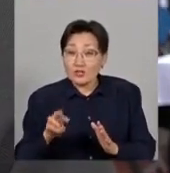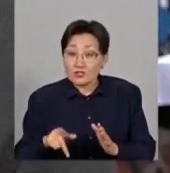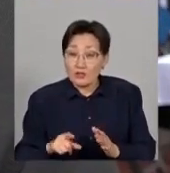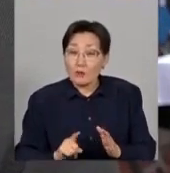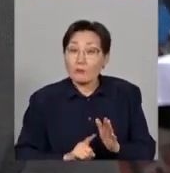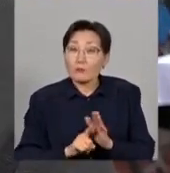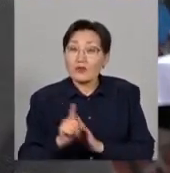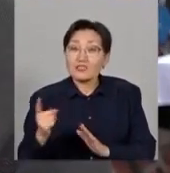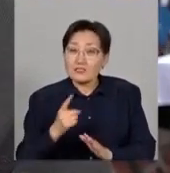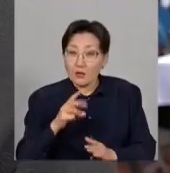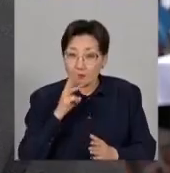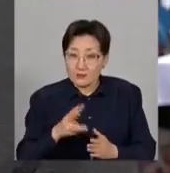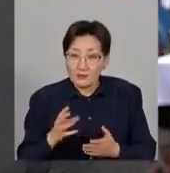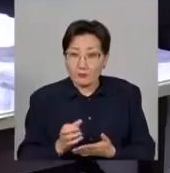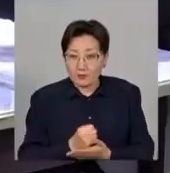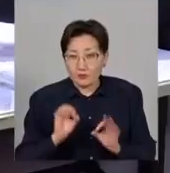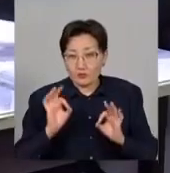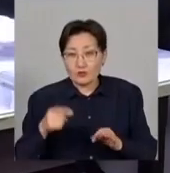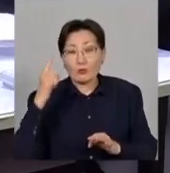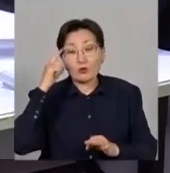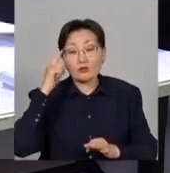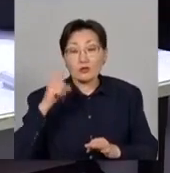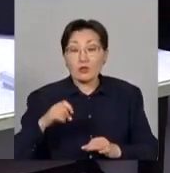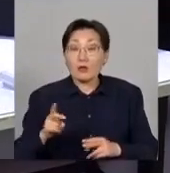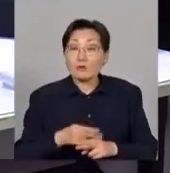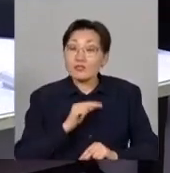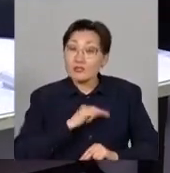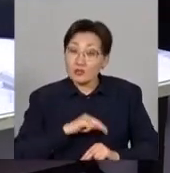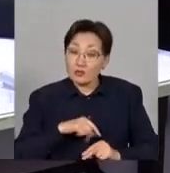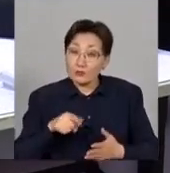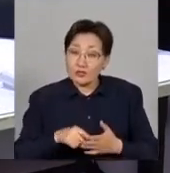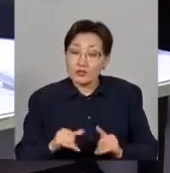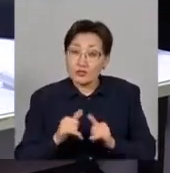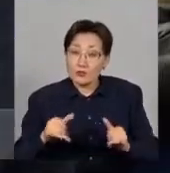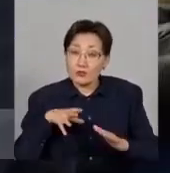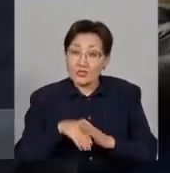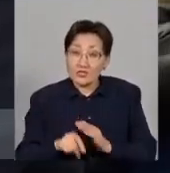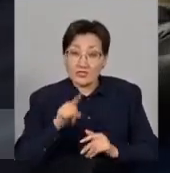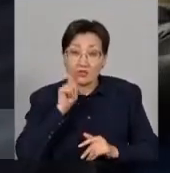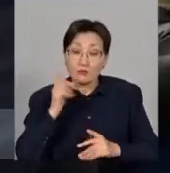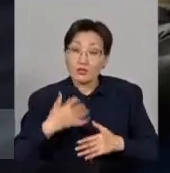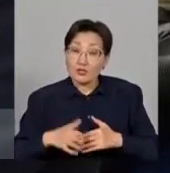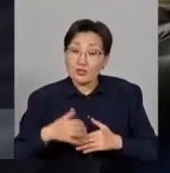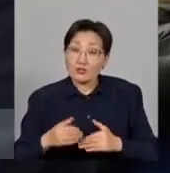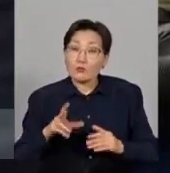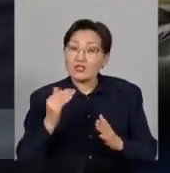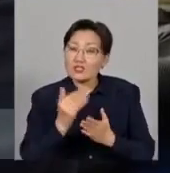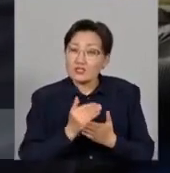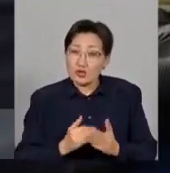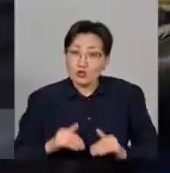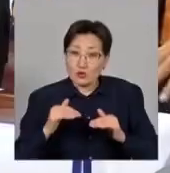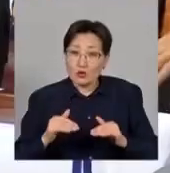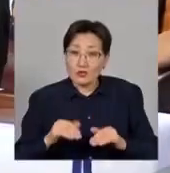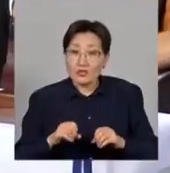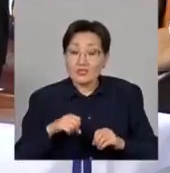бастапқы жақсы деп ойлаймын негізі ниетім. Елімізде жұмыссыздық мәселесі өршіп тұр. Әсіресе жастар арасындағы көрсеткіш жоғары, дейді